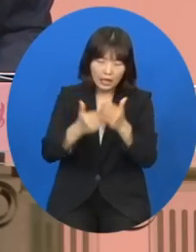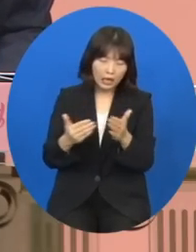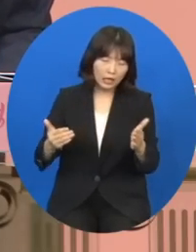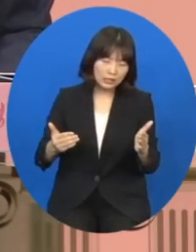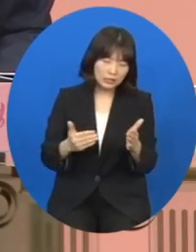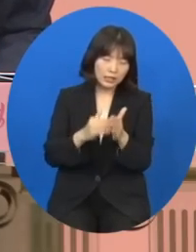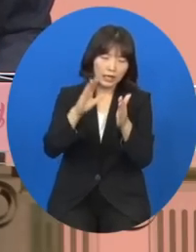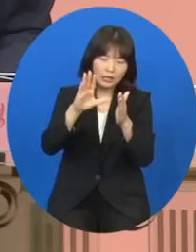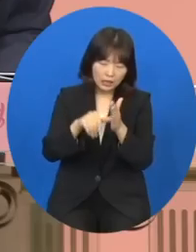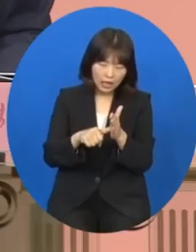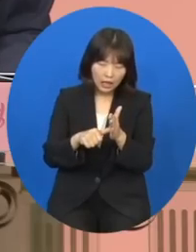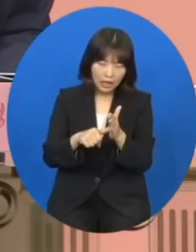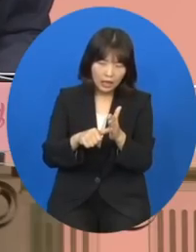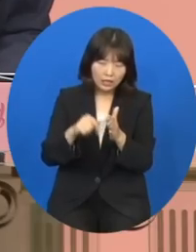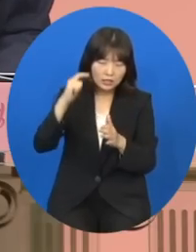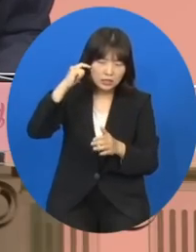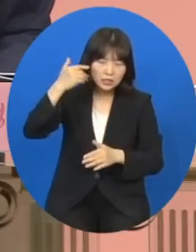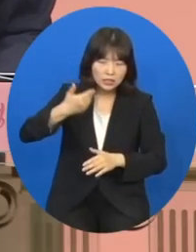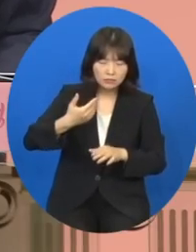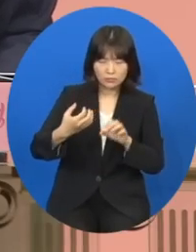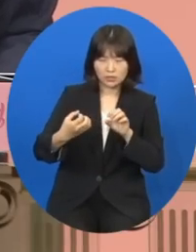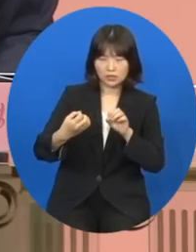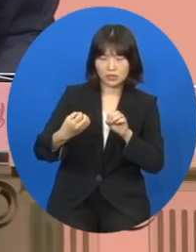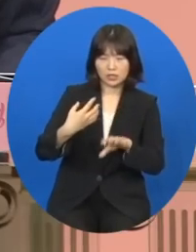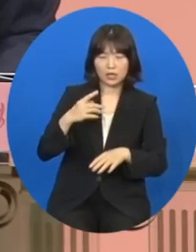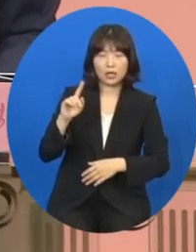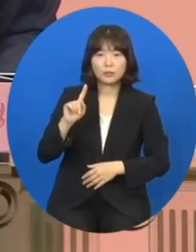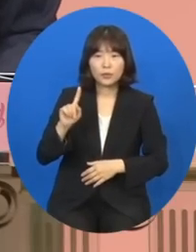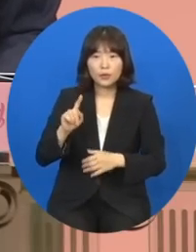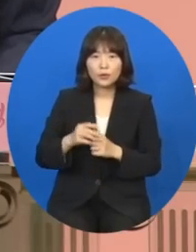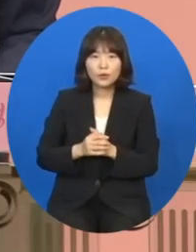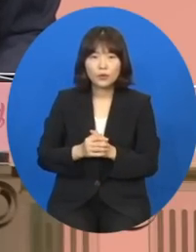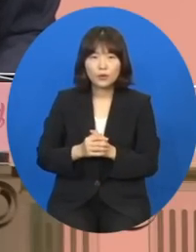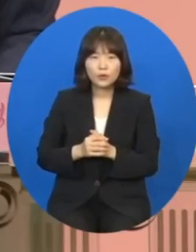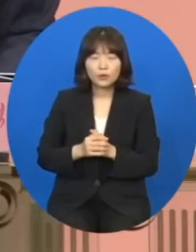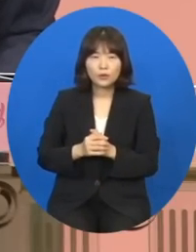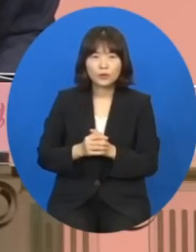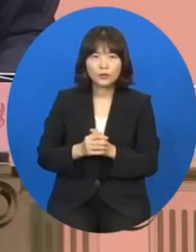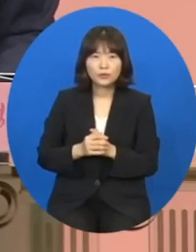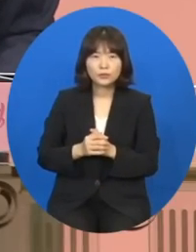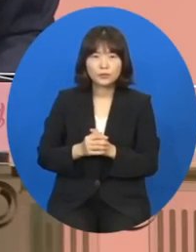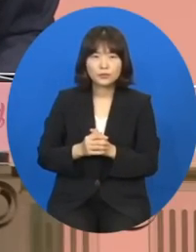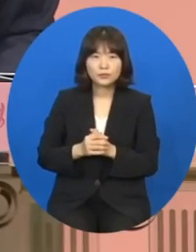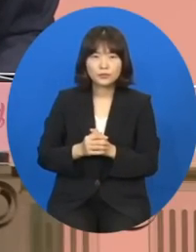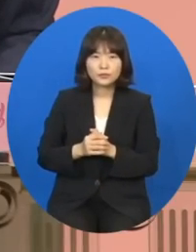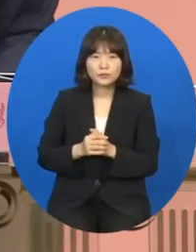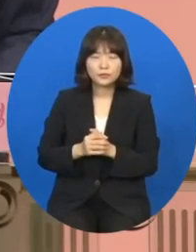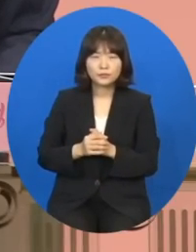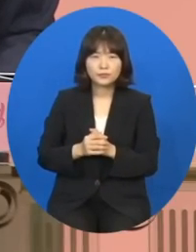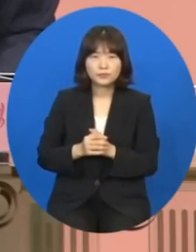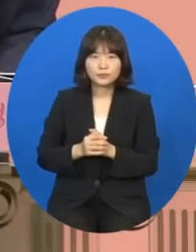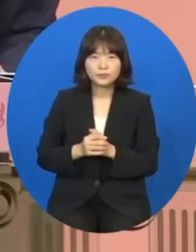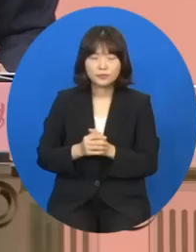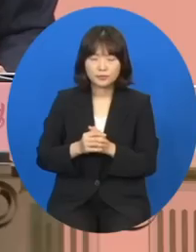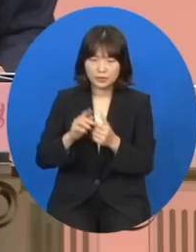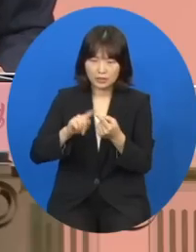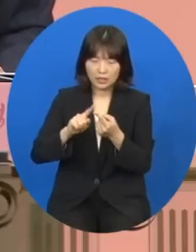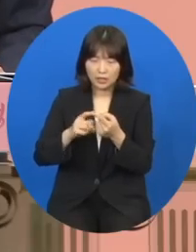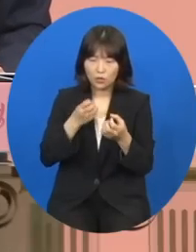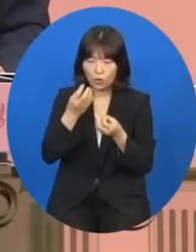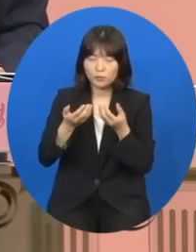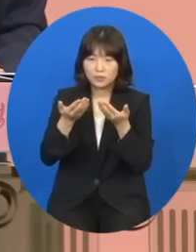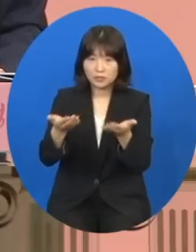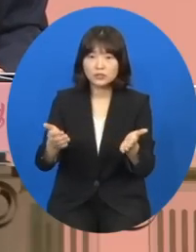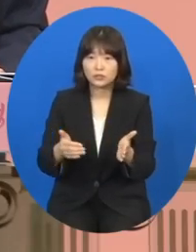질문에 대한 답으로 하나님께서 마침내 자기의 마음이 멈춘 그 지점이 여기 라고 고백했습니다 그